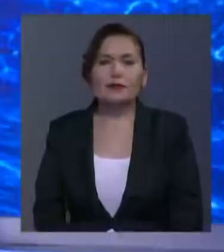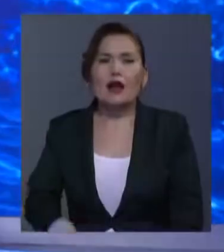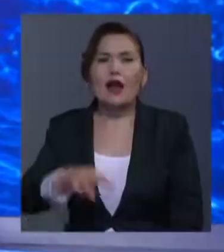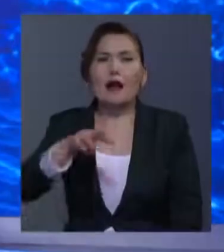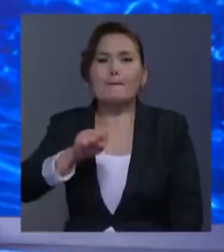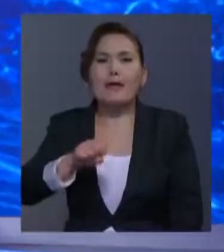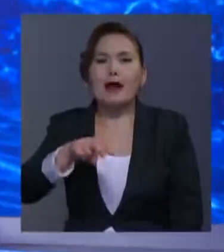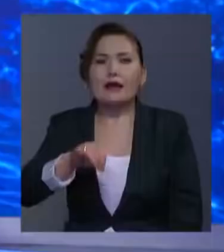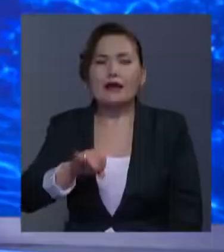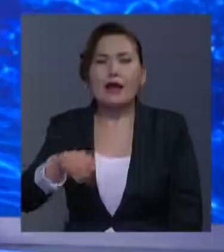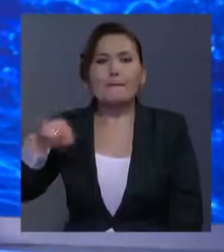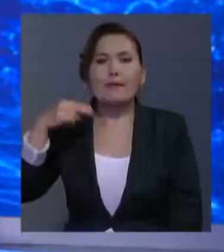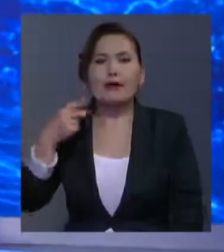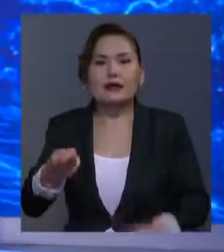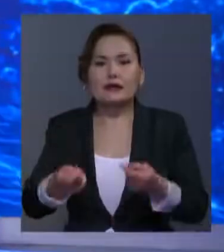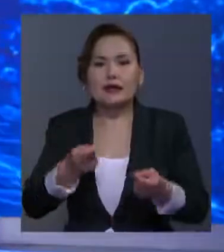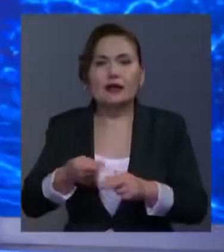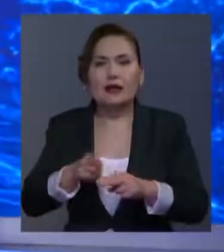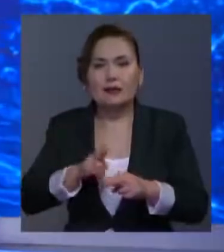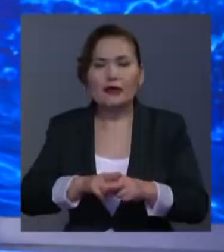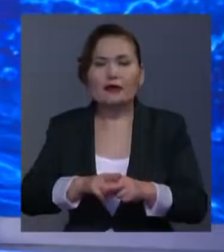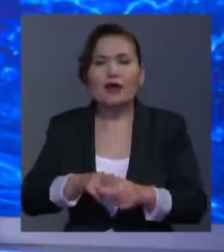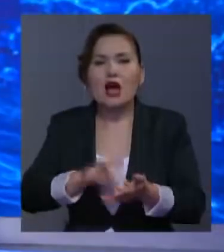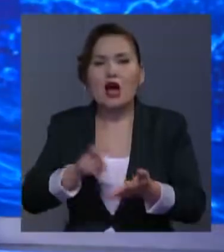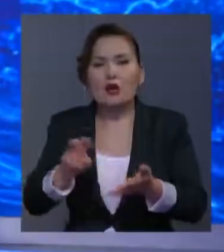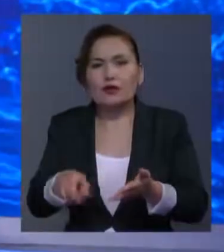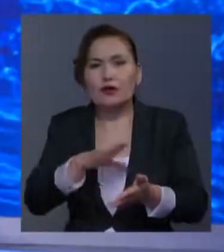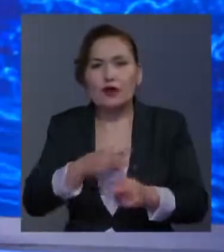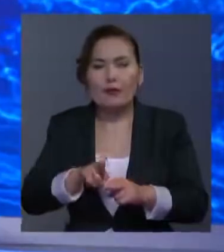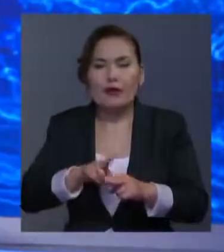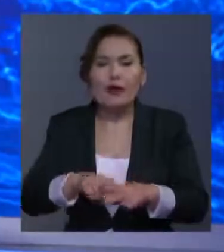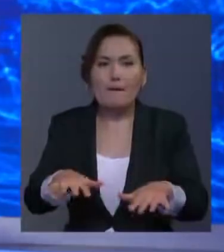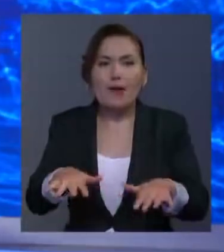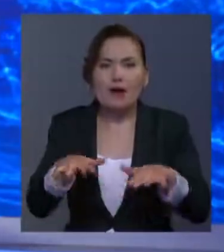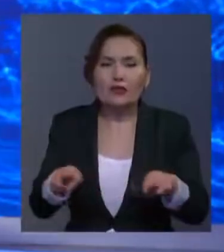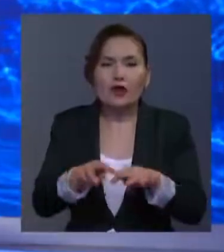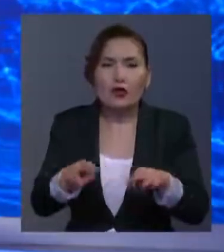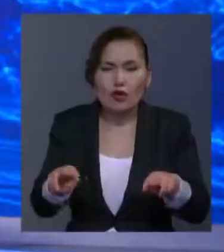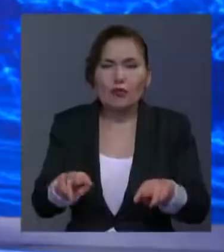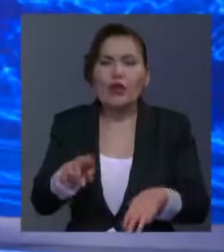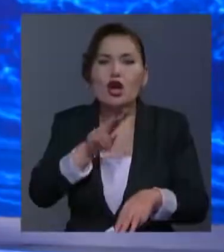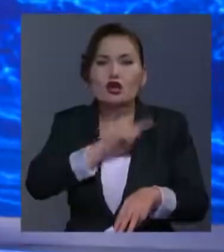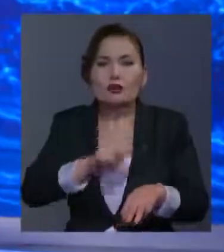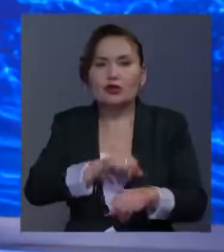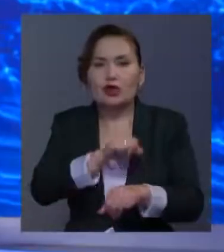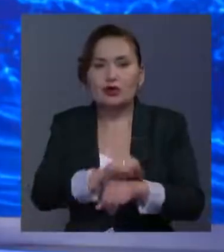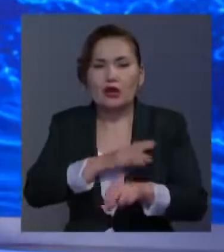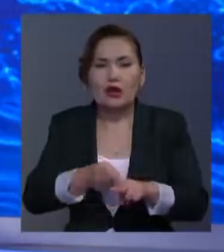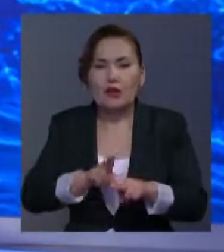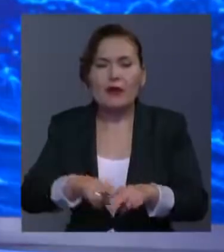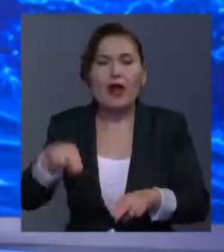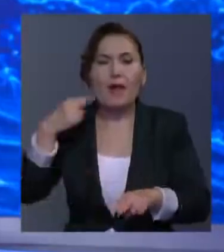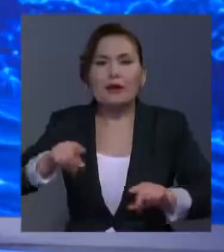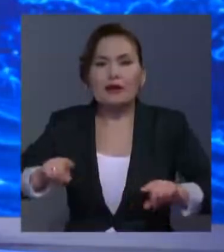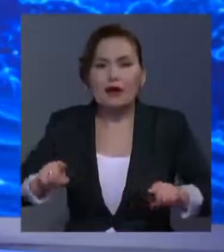Мали президенті Ибрагим Бубакар Кейта отставкаға кетті. Онымен қоймай парламент пен үкіметті таратады. Мали басшысы тұтқынға алынғаннан